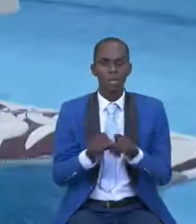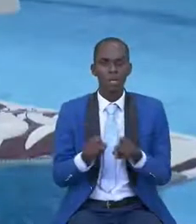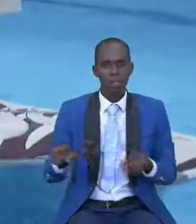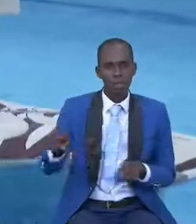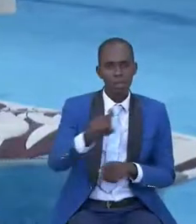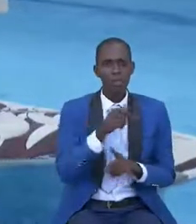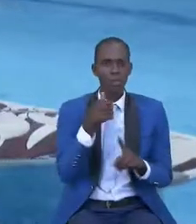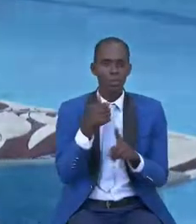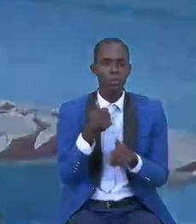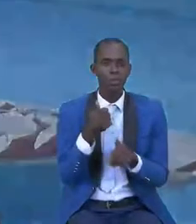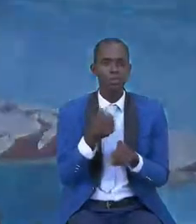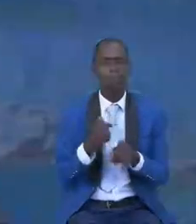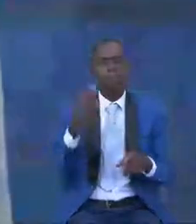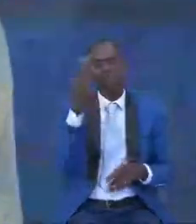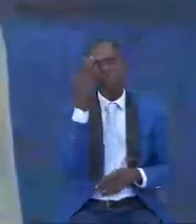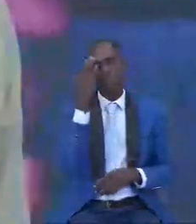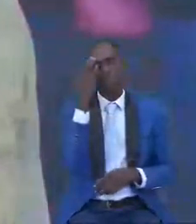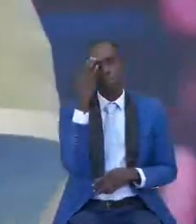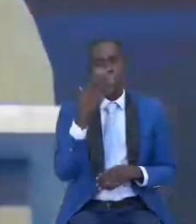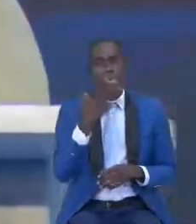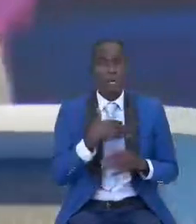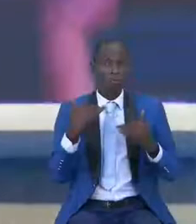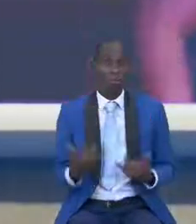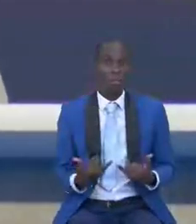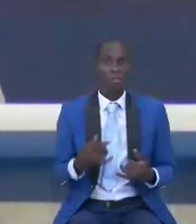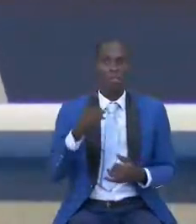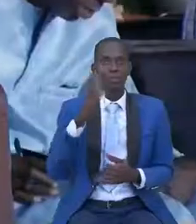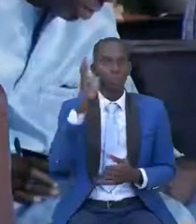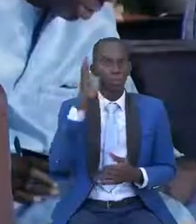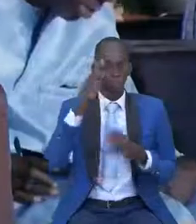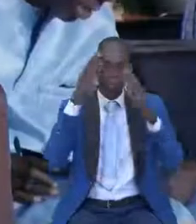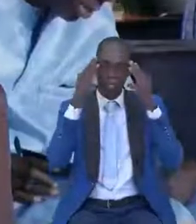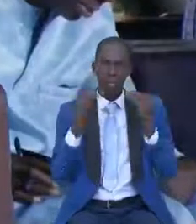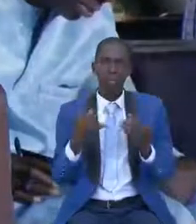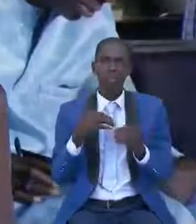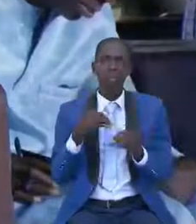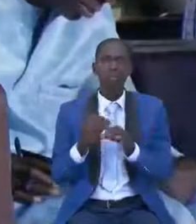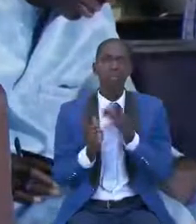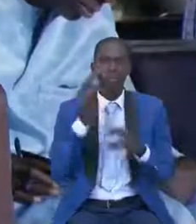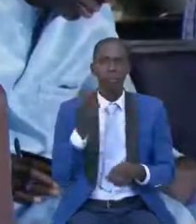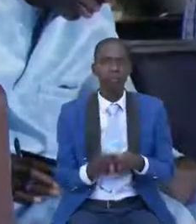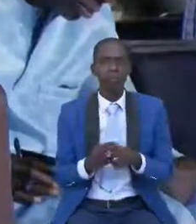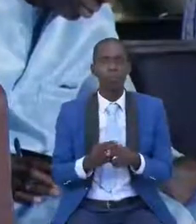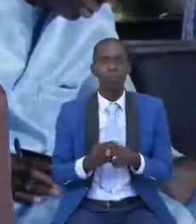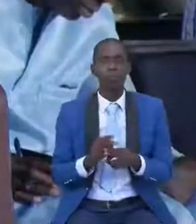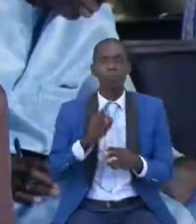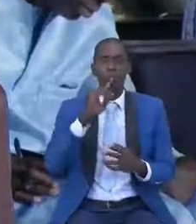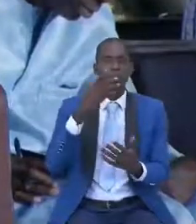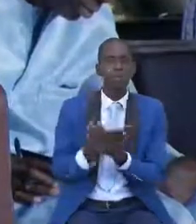au milieu de vous, comme vous le savez vous-même. Et aujourd'hui, tu vas